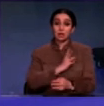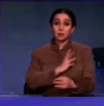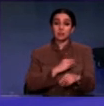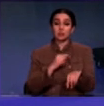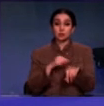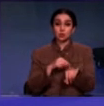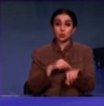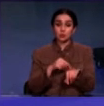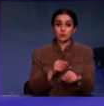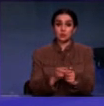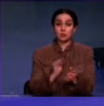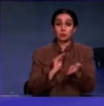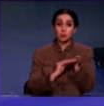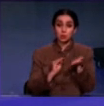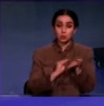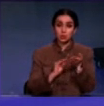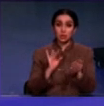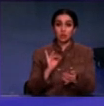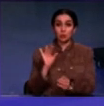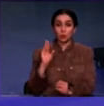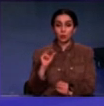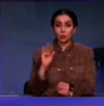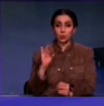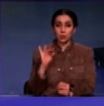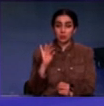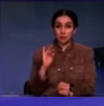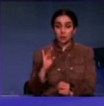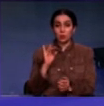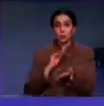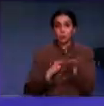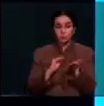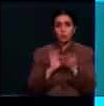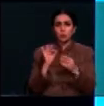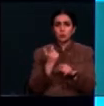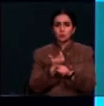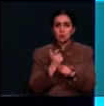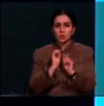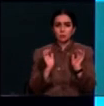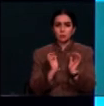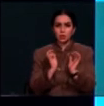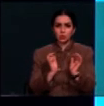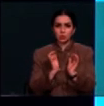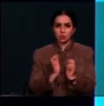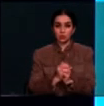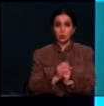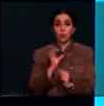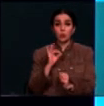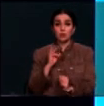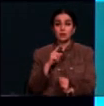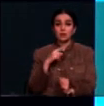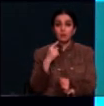чувстве пишет и Куприн. Пишет он очень бережно. Он